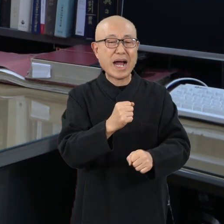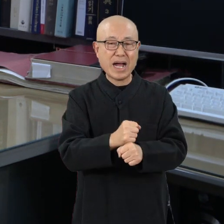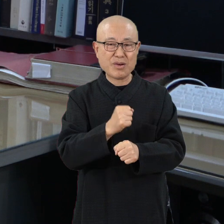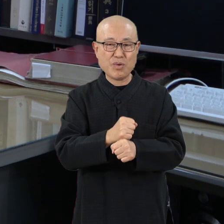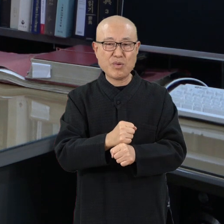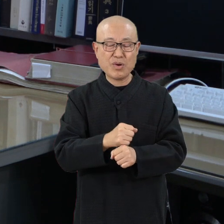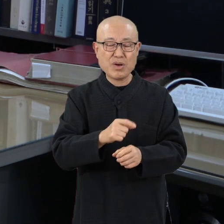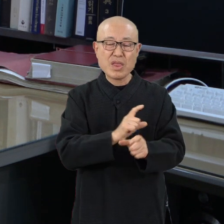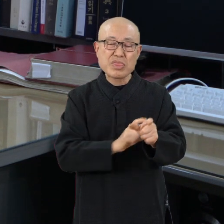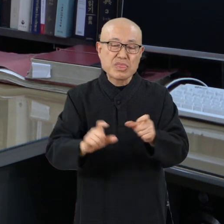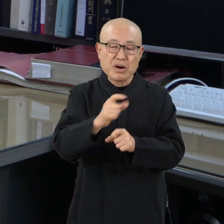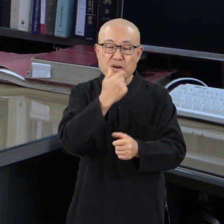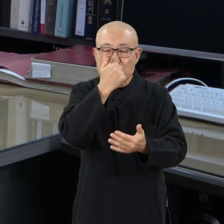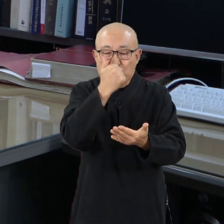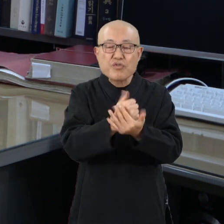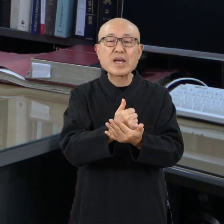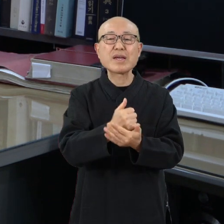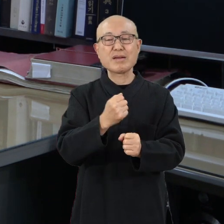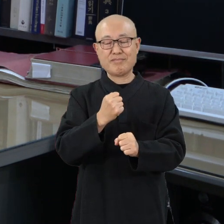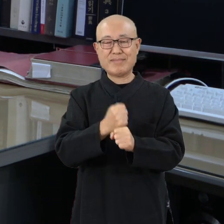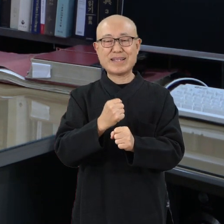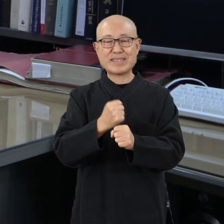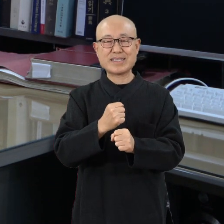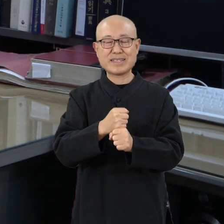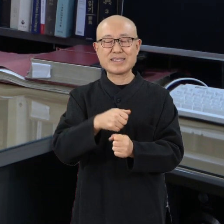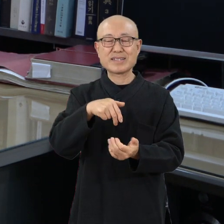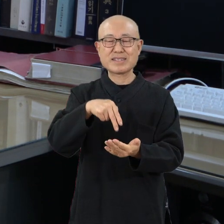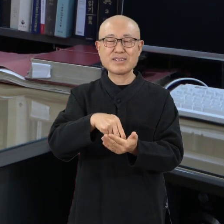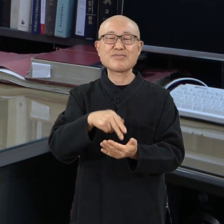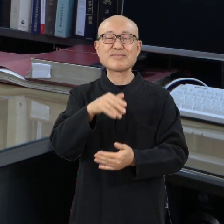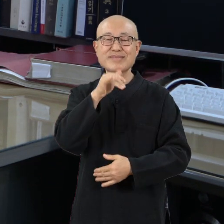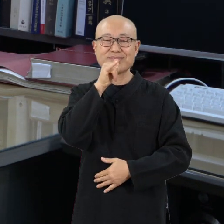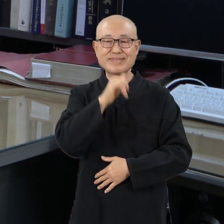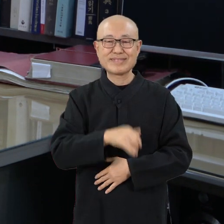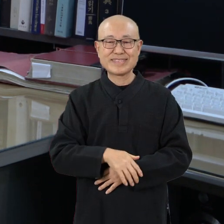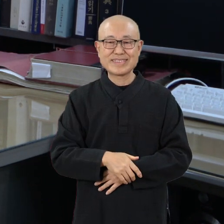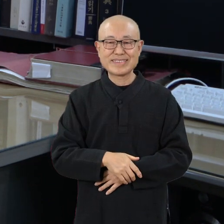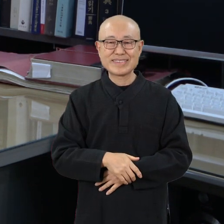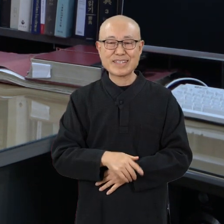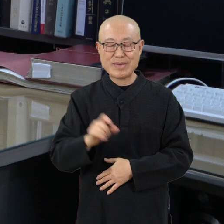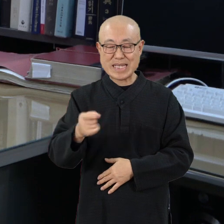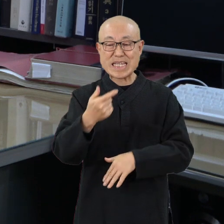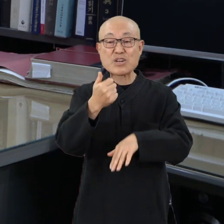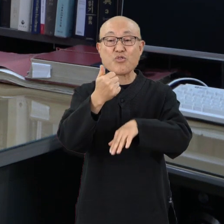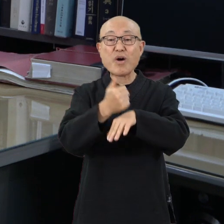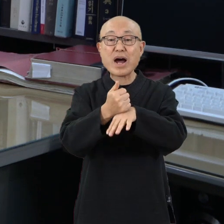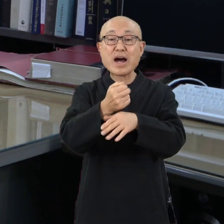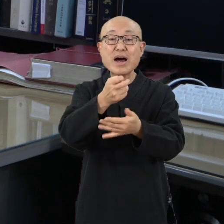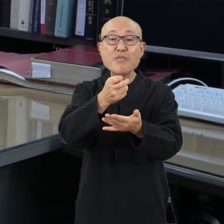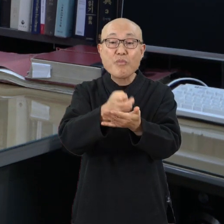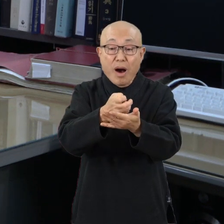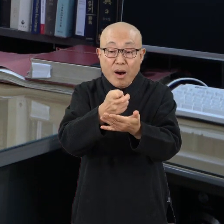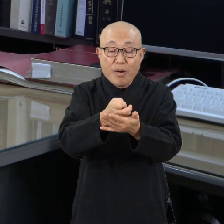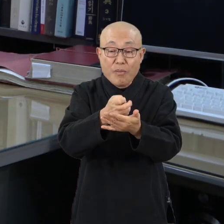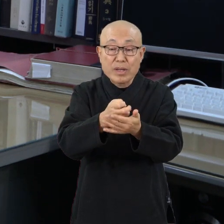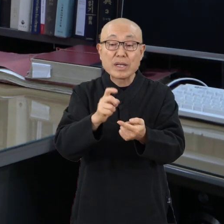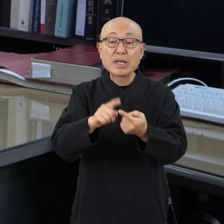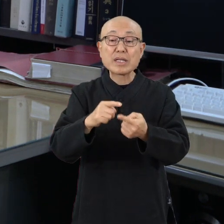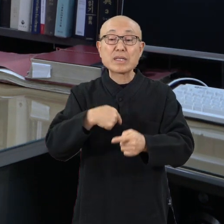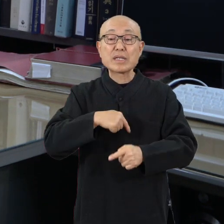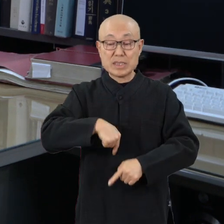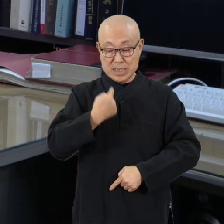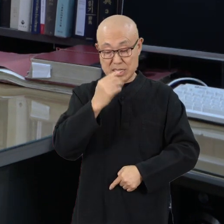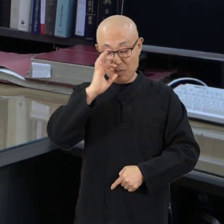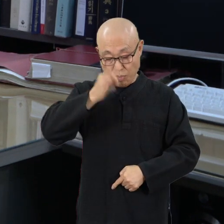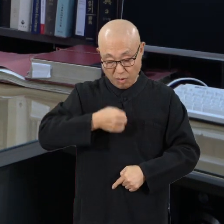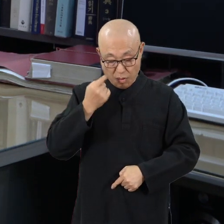오히려 더 제업을 짓는 경우가 참 많습니다. 그래서 인과의 법칙을 나에 적용해서 내가